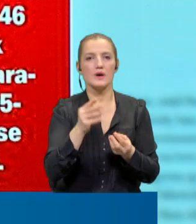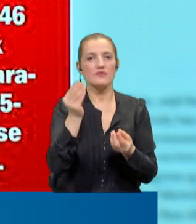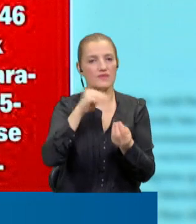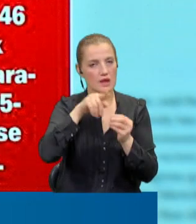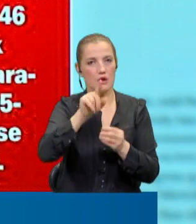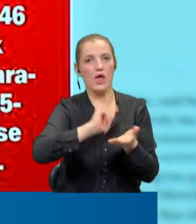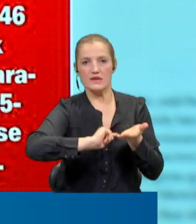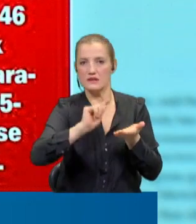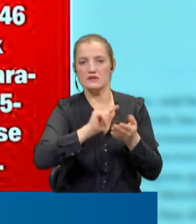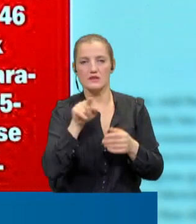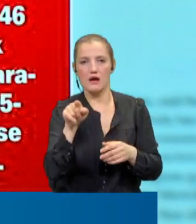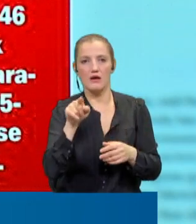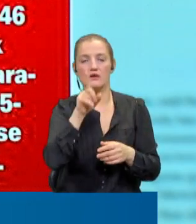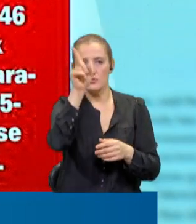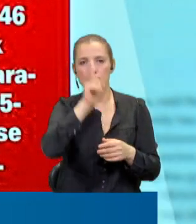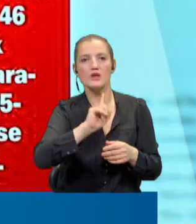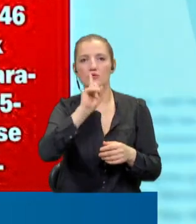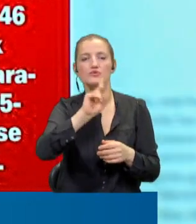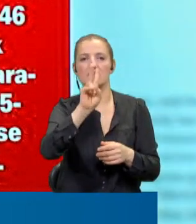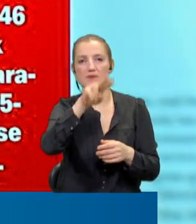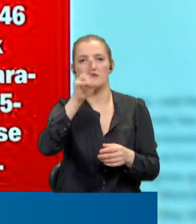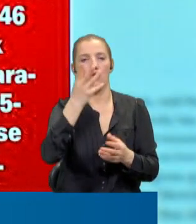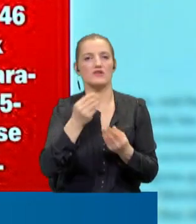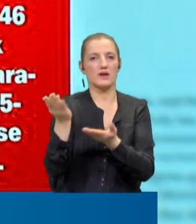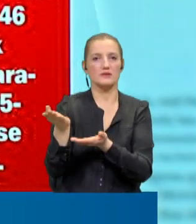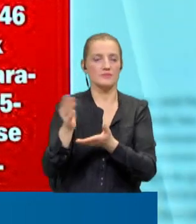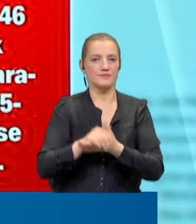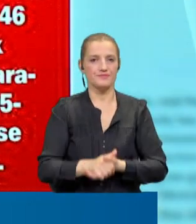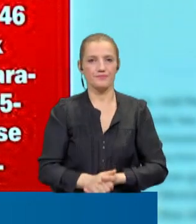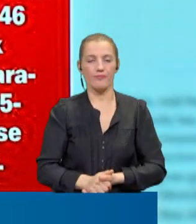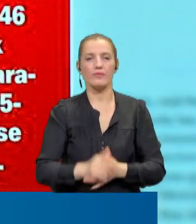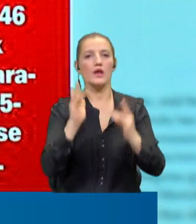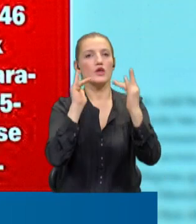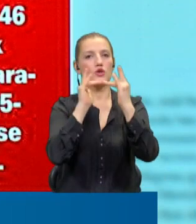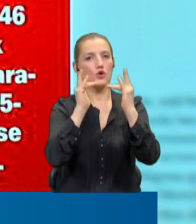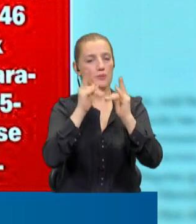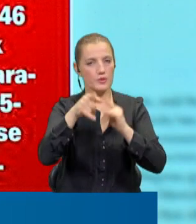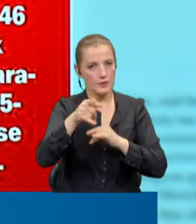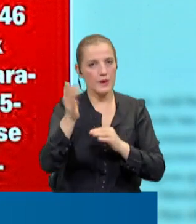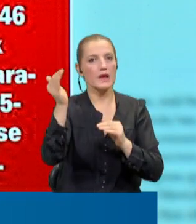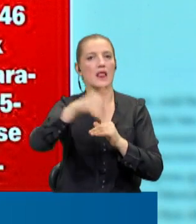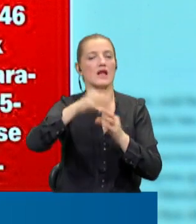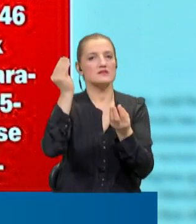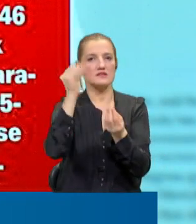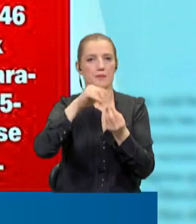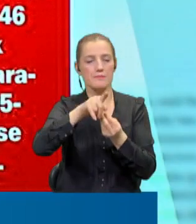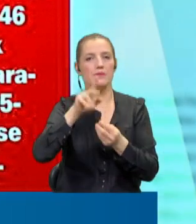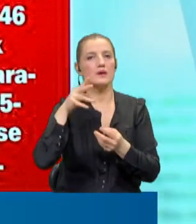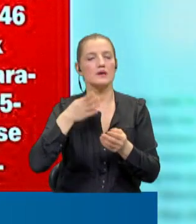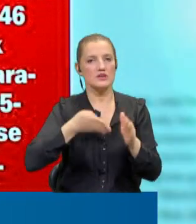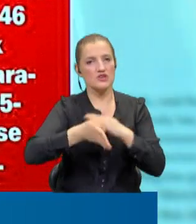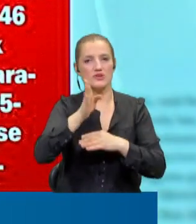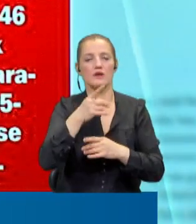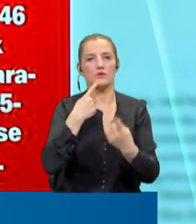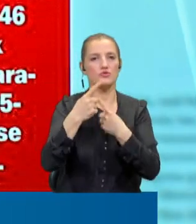fiyatlama oraya yazılsa yüzde 127 olacaktı Bu arada tabi köprü köprüye gelen zamlar geçişler